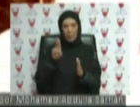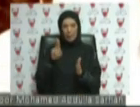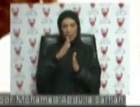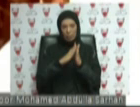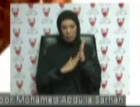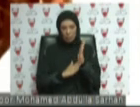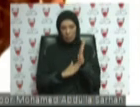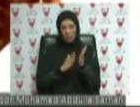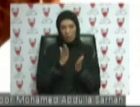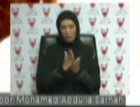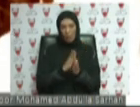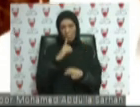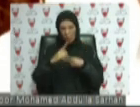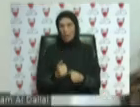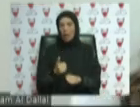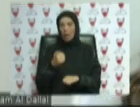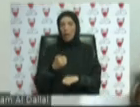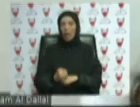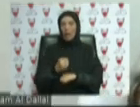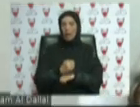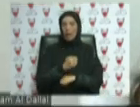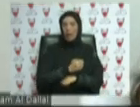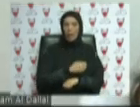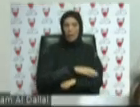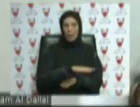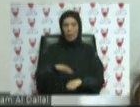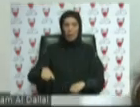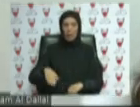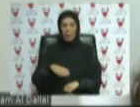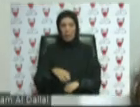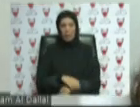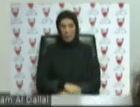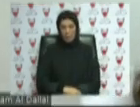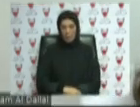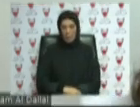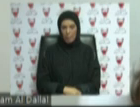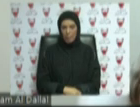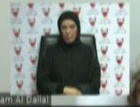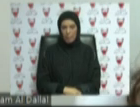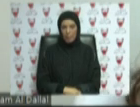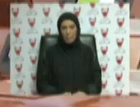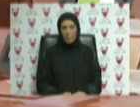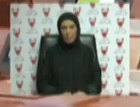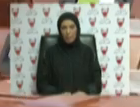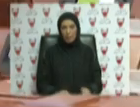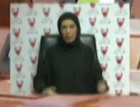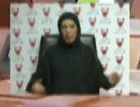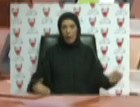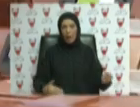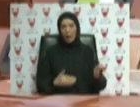والعربي والدولي أن مملكة البحرين البرلمان عقد جلسات عن بعد، هذه كإحنا دولة